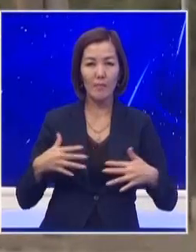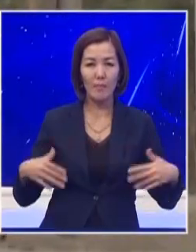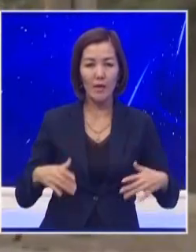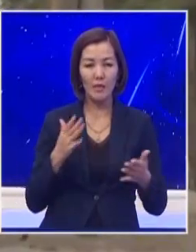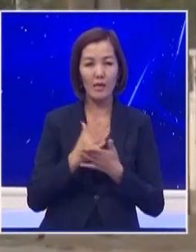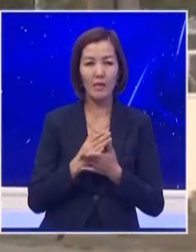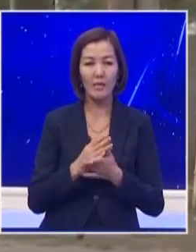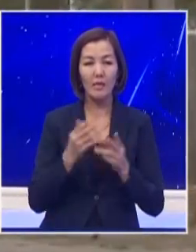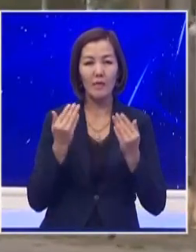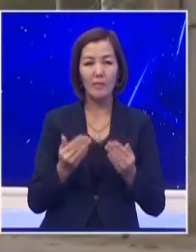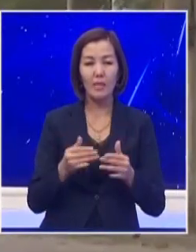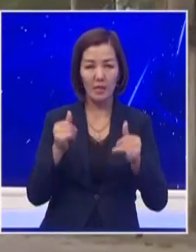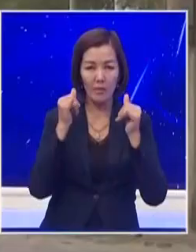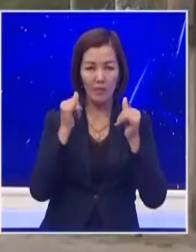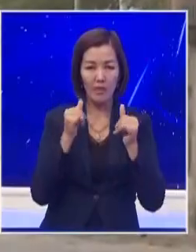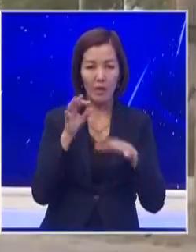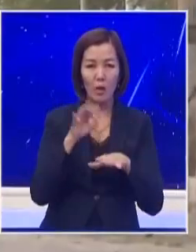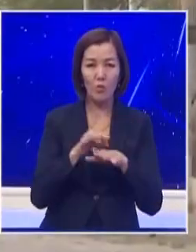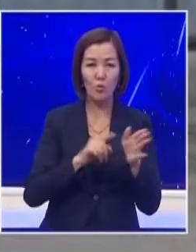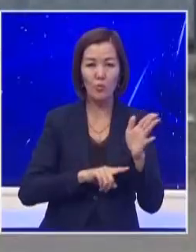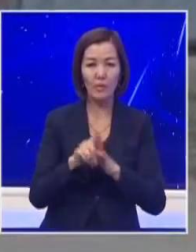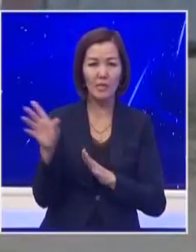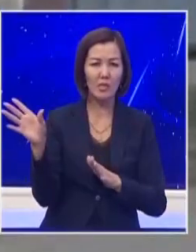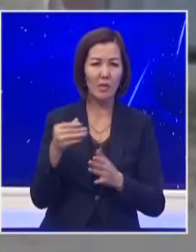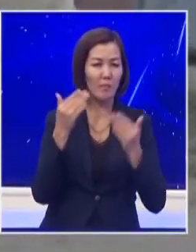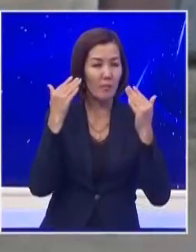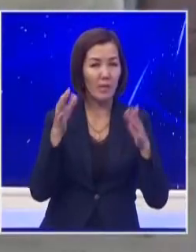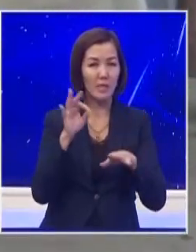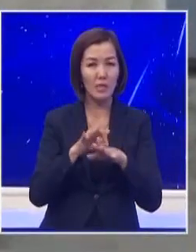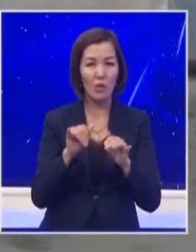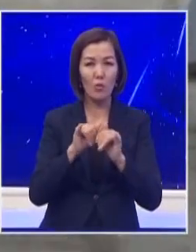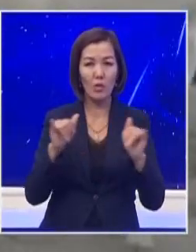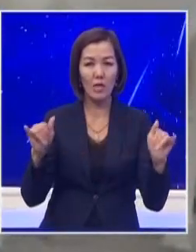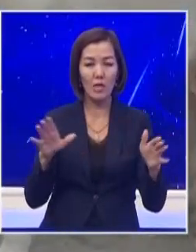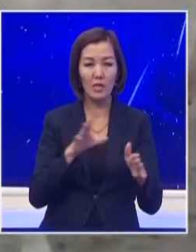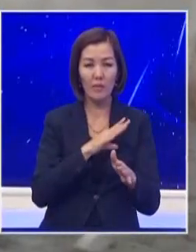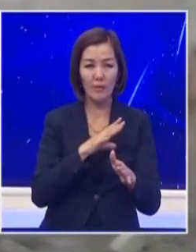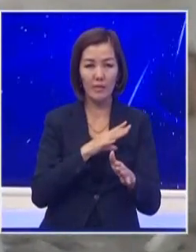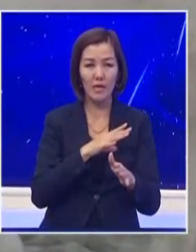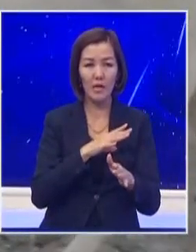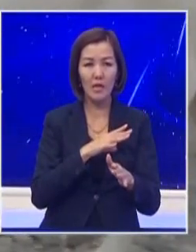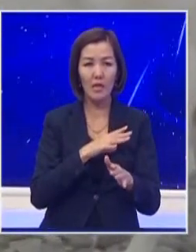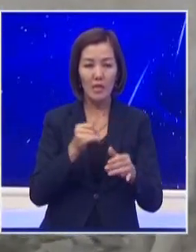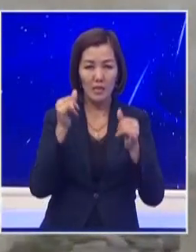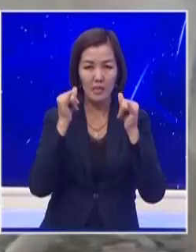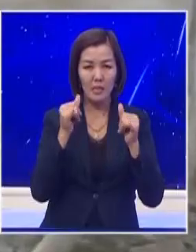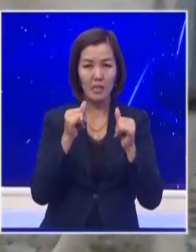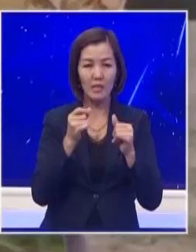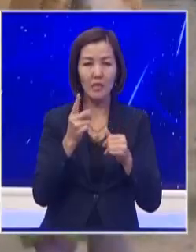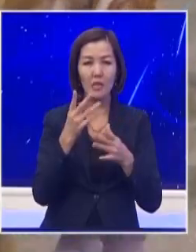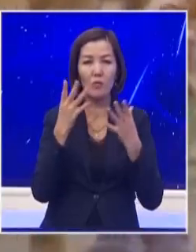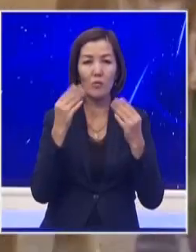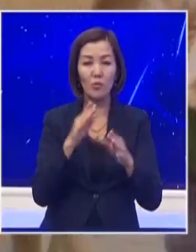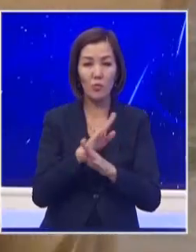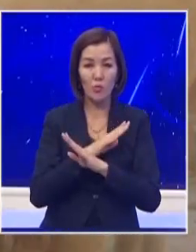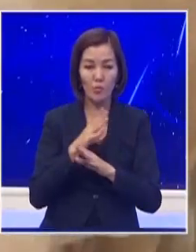болатын. Бірақ биыл ірі қараға нәубет келді. Жаппай белгісіз ауру тарап жартысы қырыла жаздады. Қорадан сау шыққан сиыры санаулы күнде сілейіп